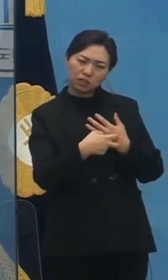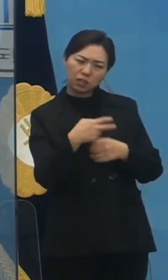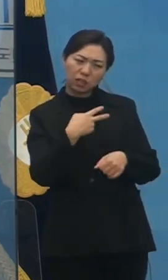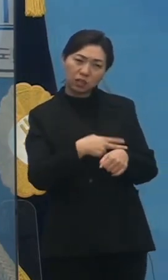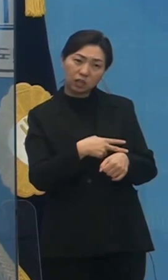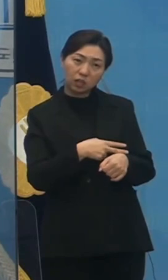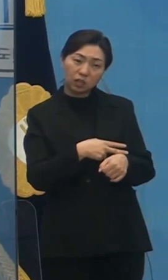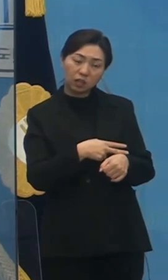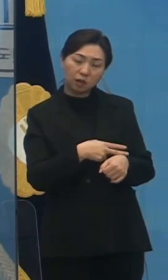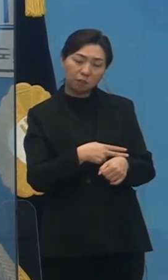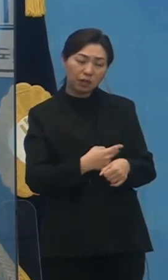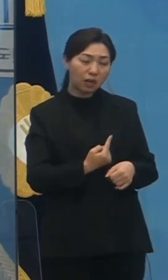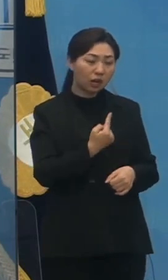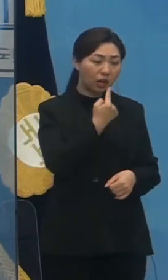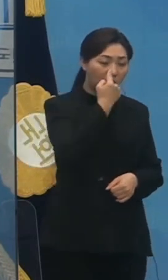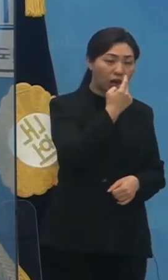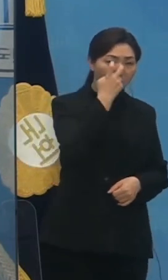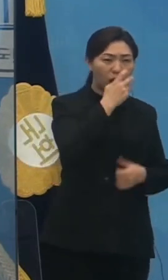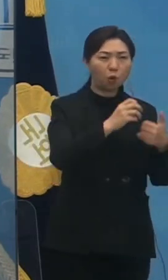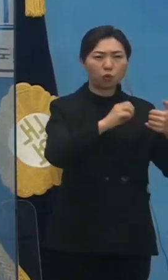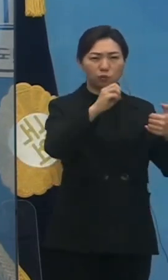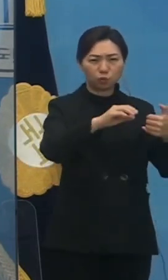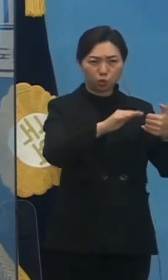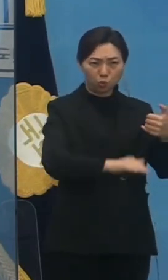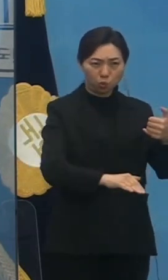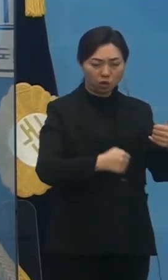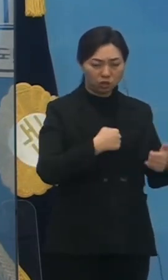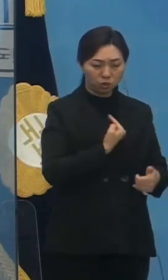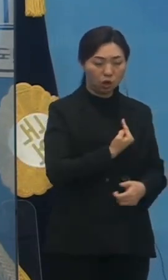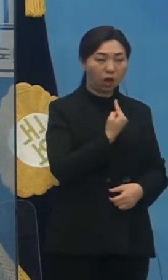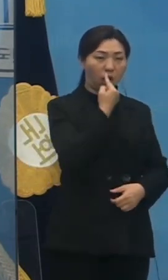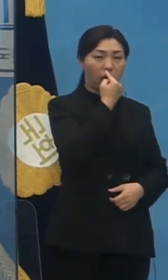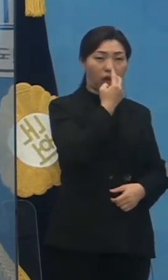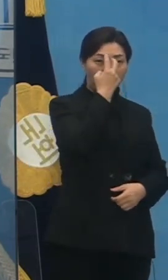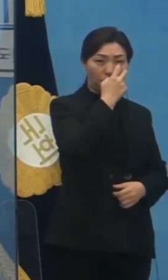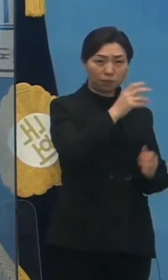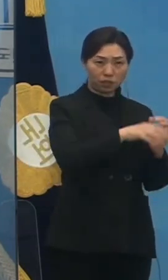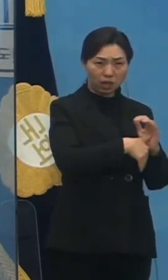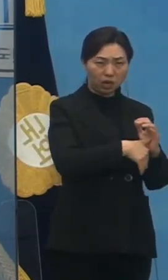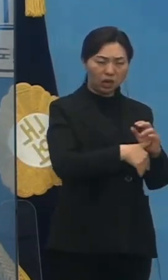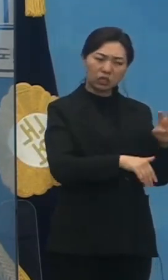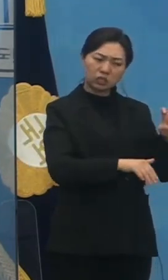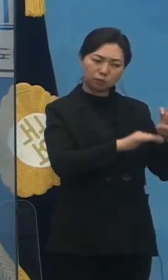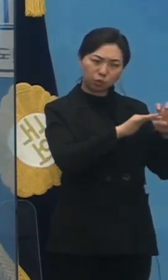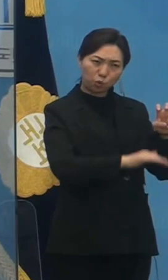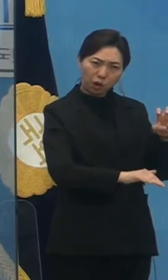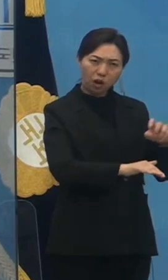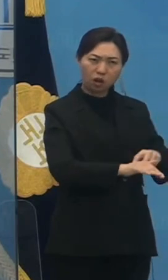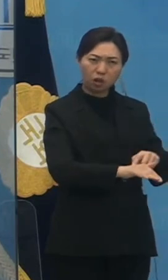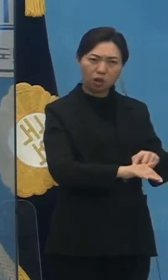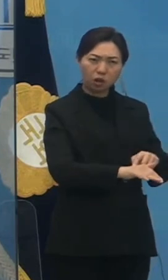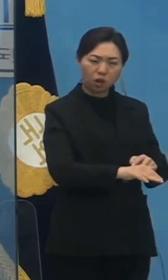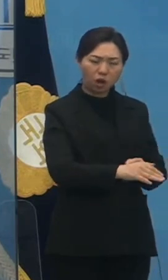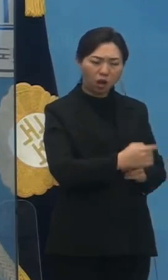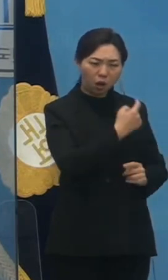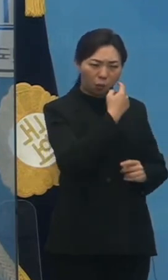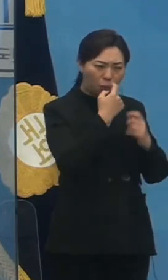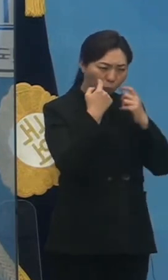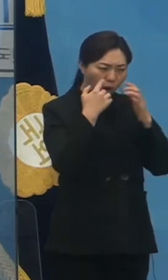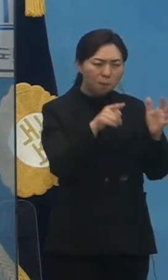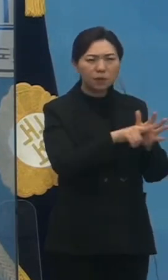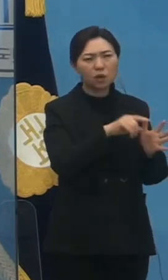시행했을 때 50% 미만 그리고 자기 검사 시 20% 미만으로 낮다고